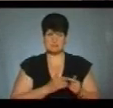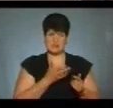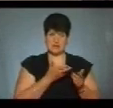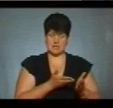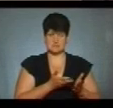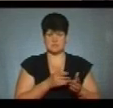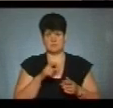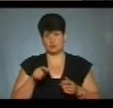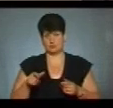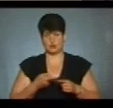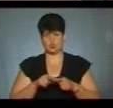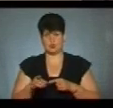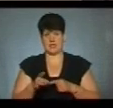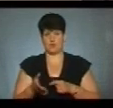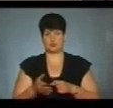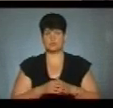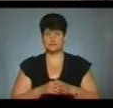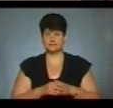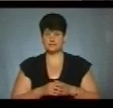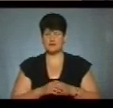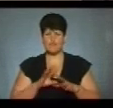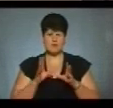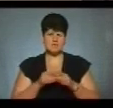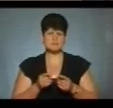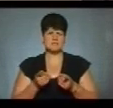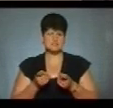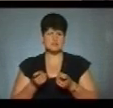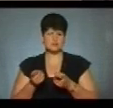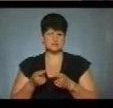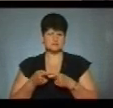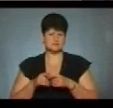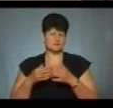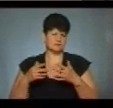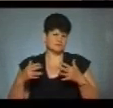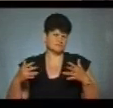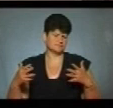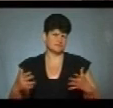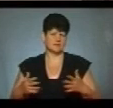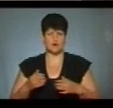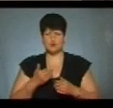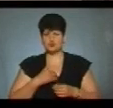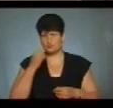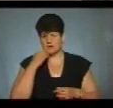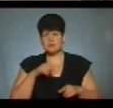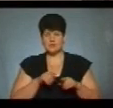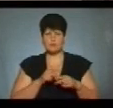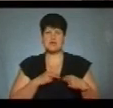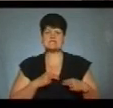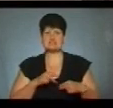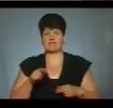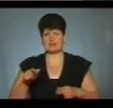мешканцями цього регіону. В принципі, залучилися всі, та не тільки. Хочу подякувати також